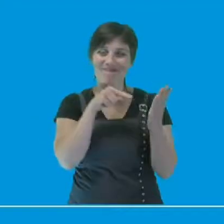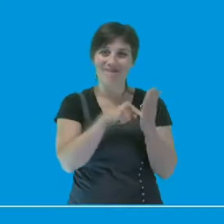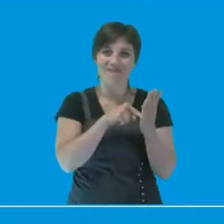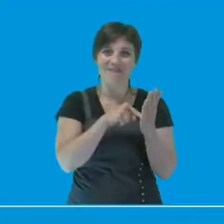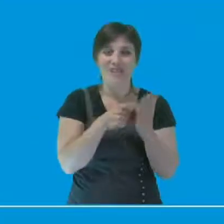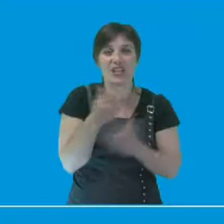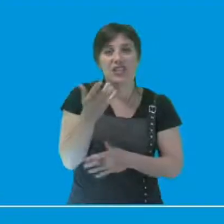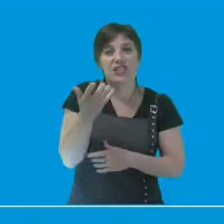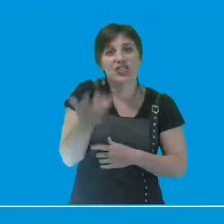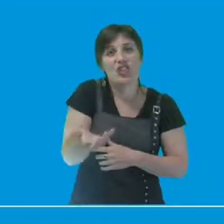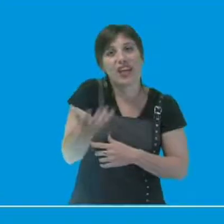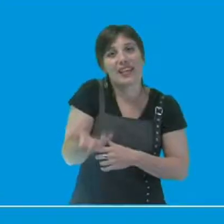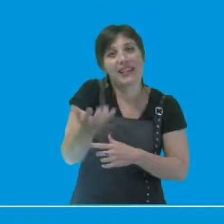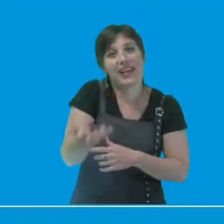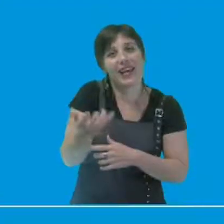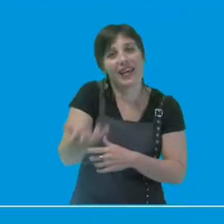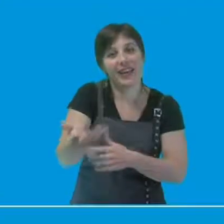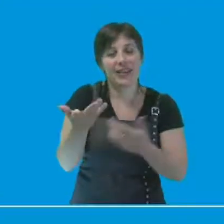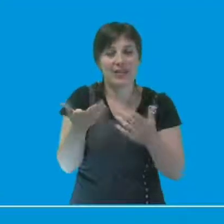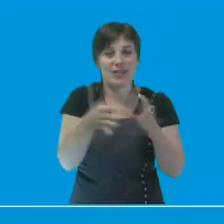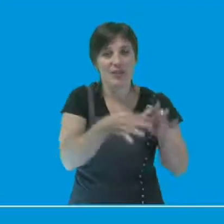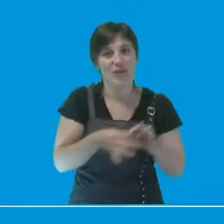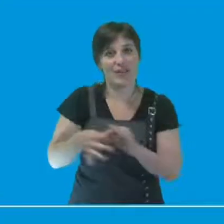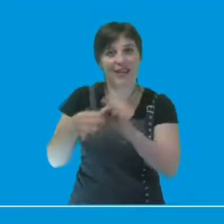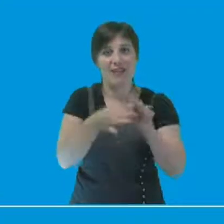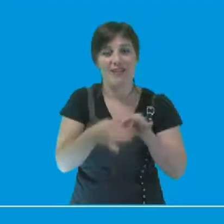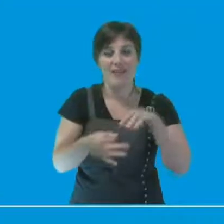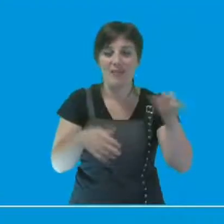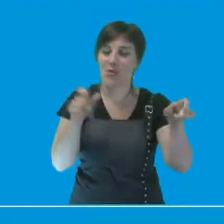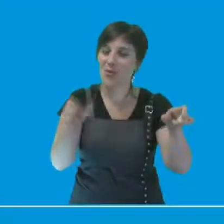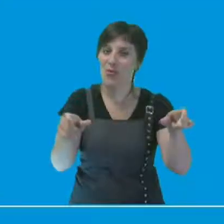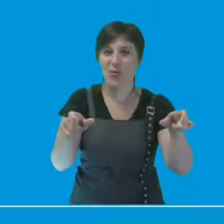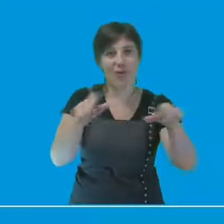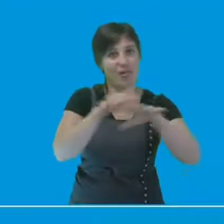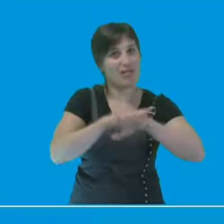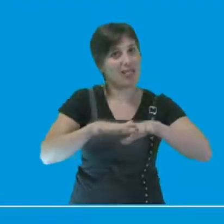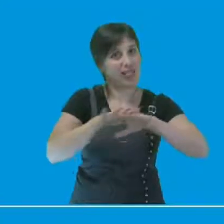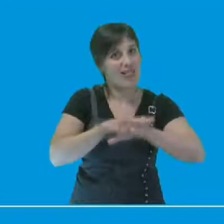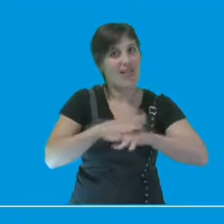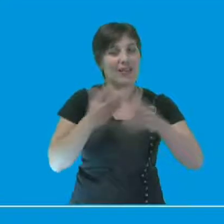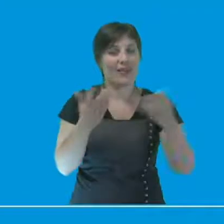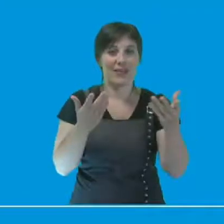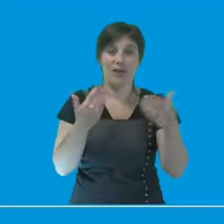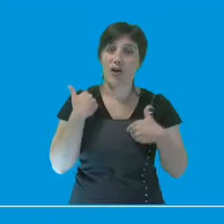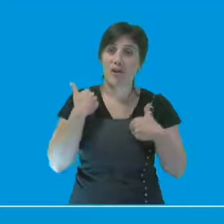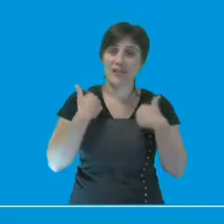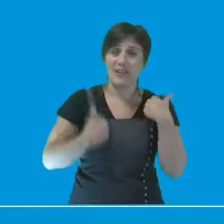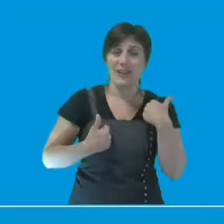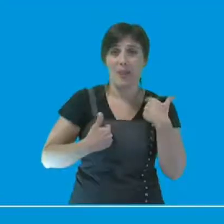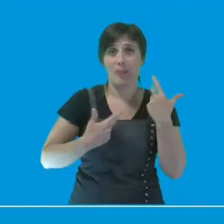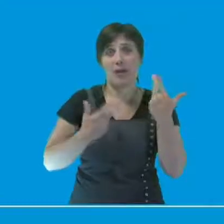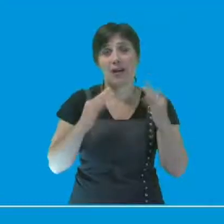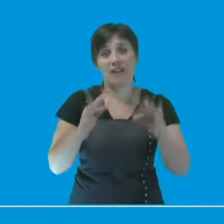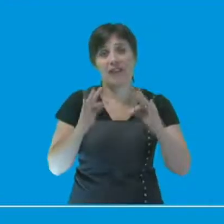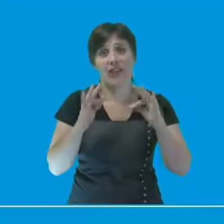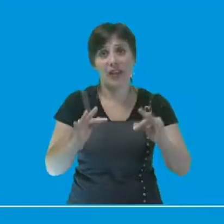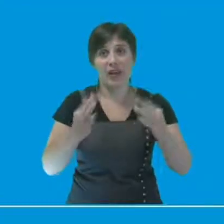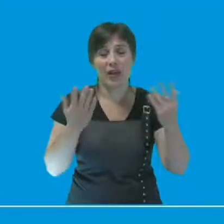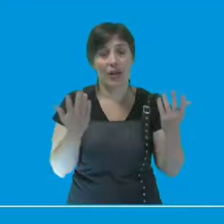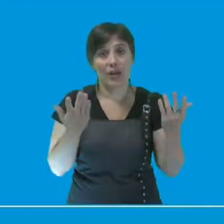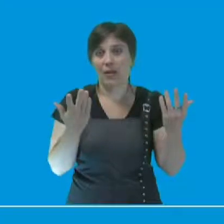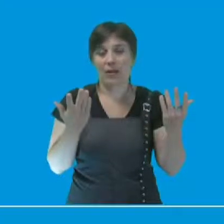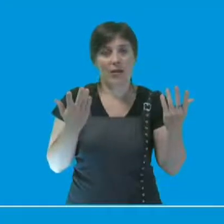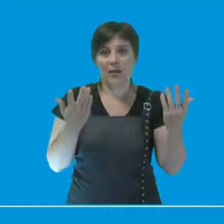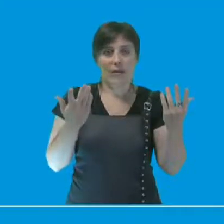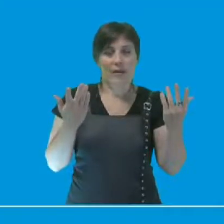solidarité. En matière de handicap, vous nous inondez d'une littérature qui ne fait que réécrire les fondamentaux qui ne sont que les